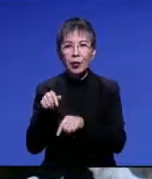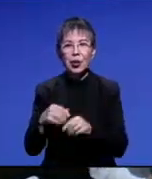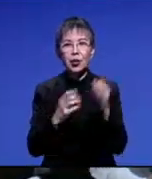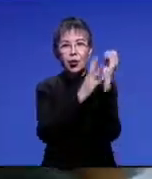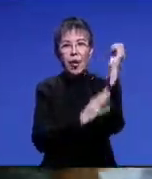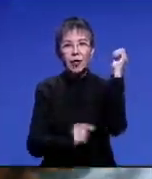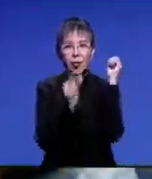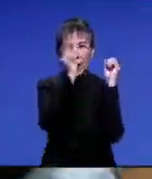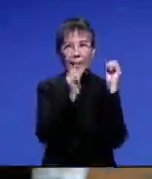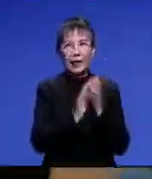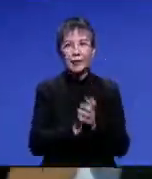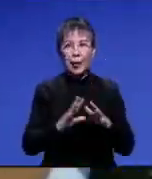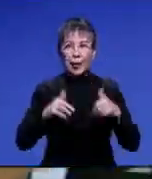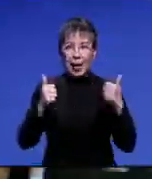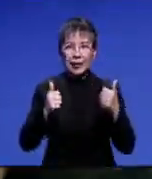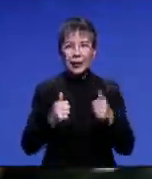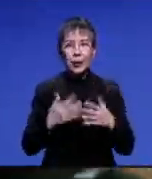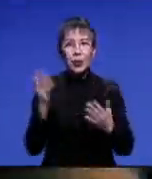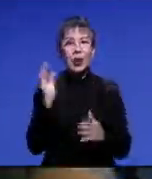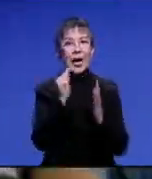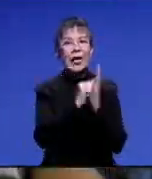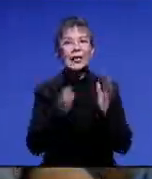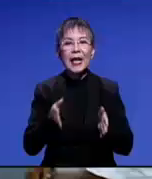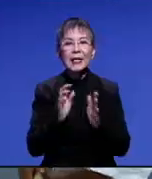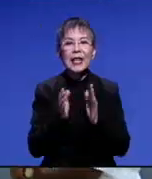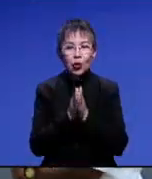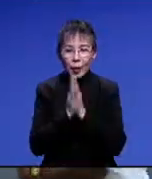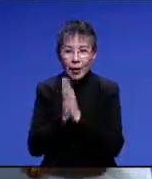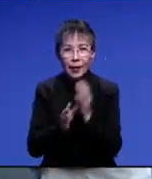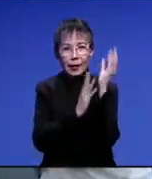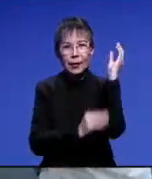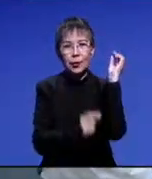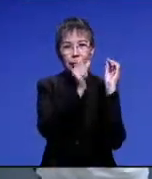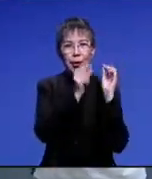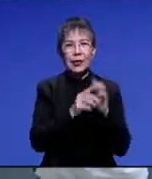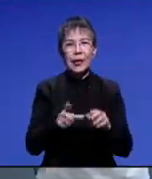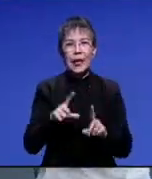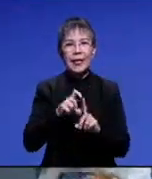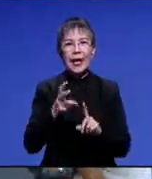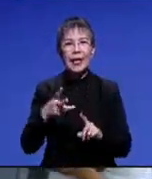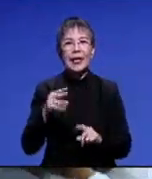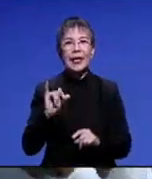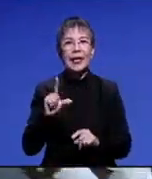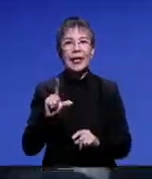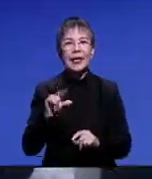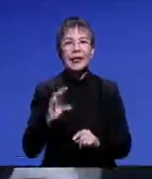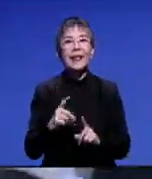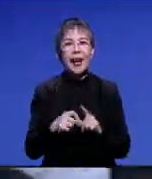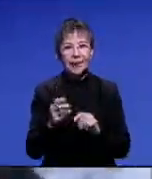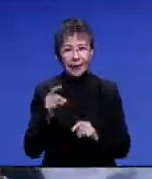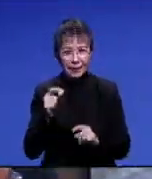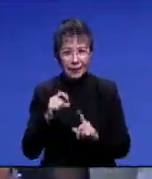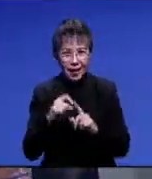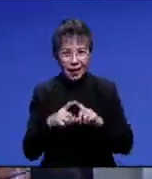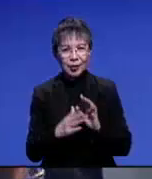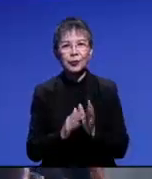Sumatera Utara. Hal ini disampaikannya di acara silaturahmi dengan masyarakat Sumatera Utara di Deli Serdang. Didampingi sang menantu Bobi